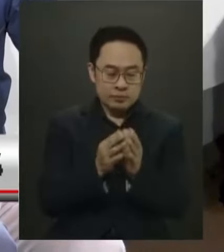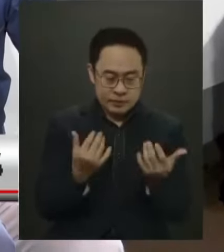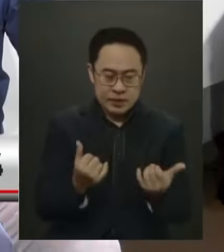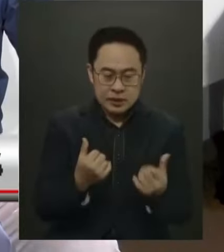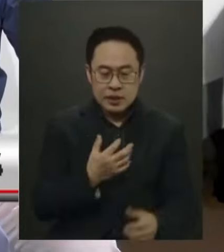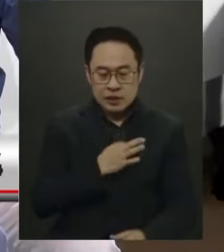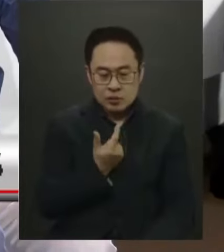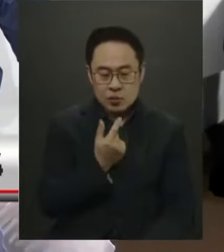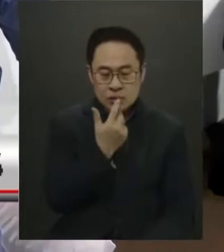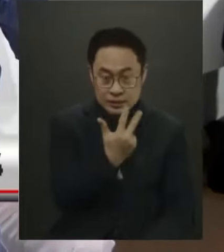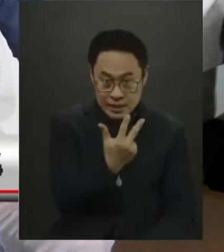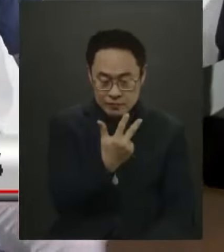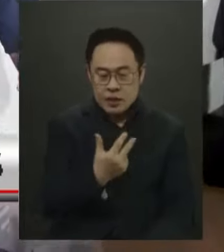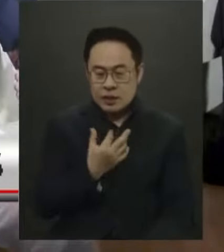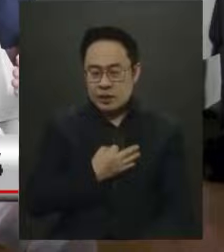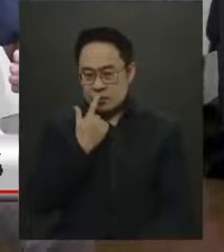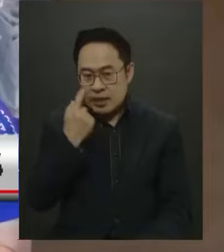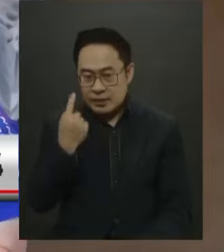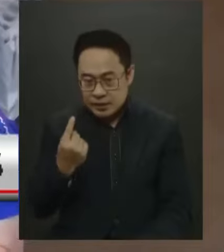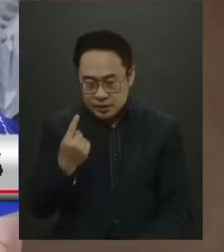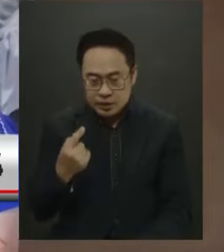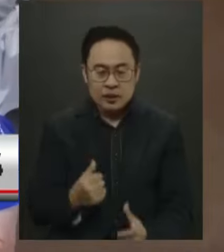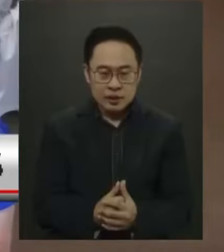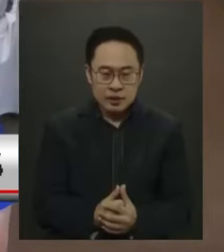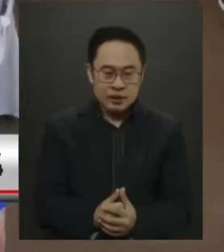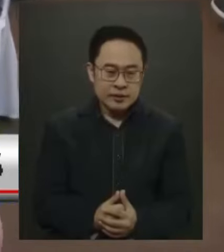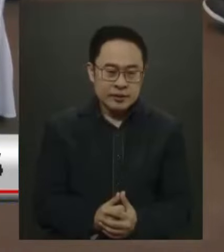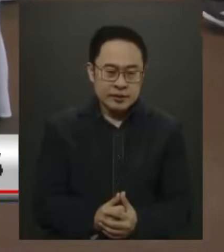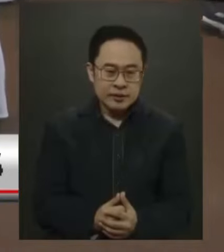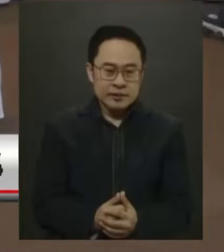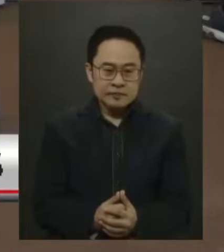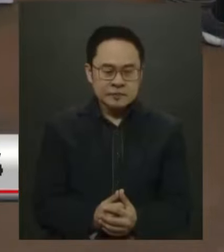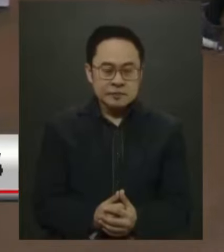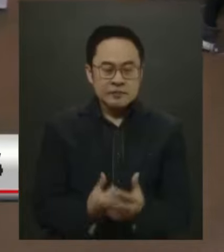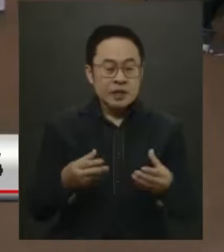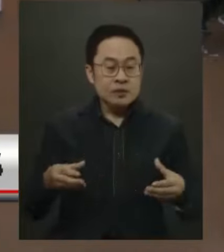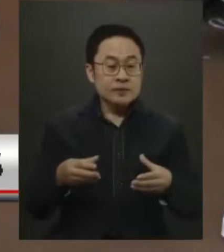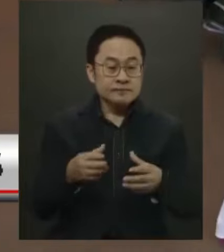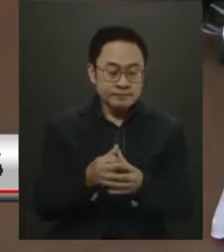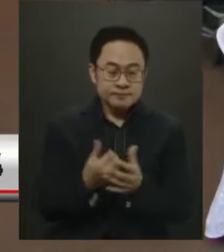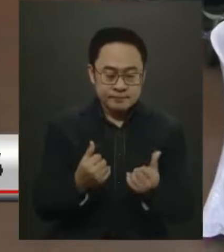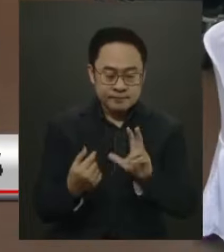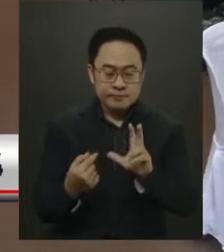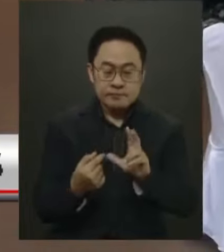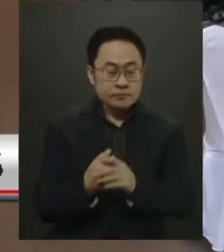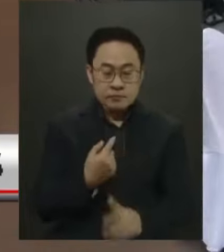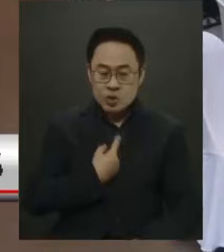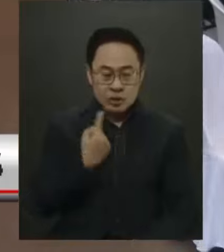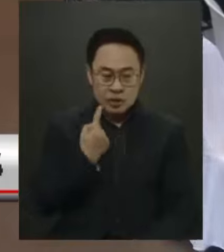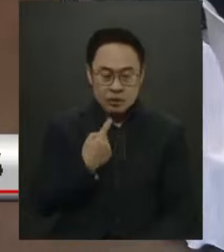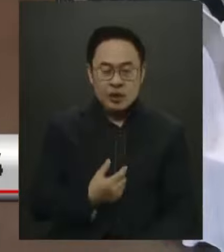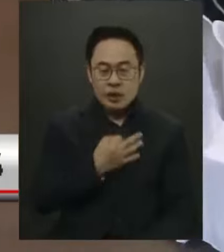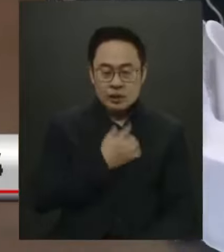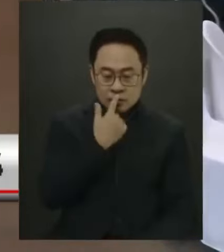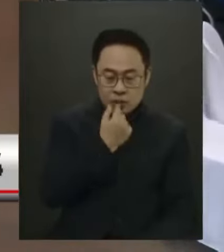องฟันดาบบุคคลหญิงและ1เหรียญทองเอเป้ทีมหญิงนะคะ ทองแดง เหรียญทอง